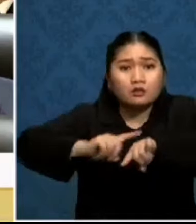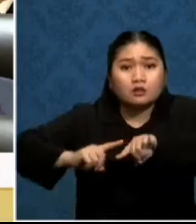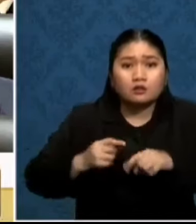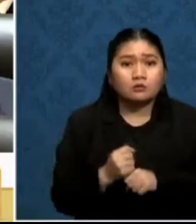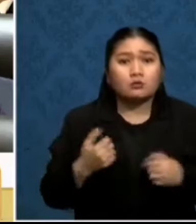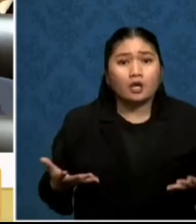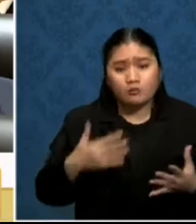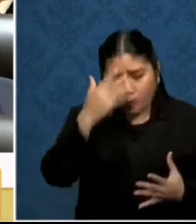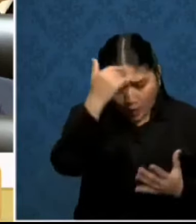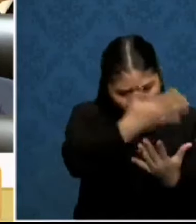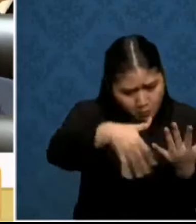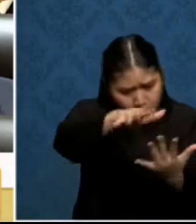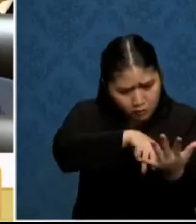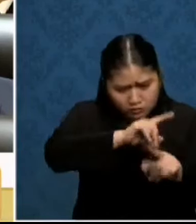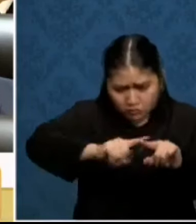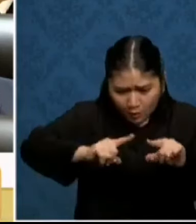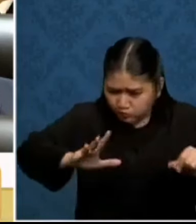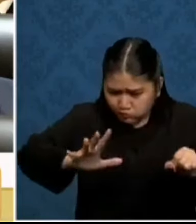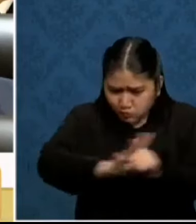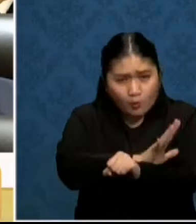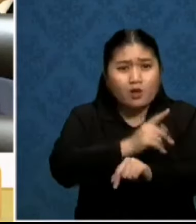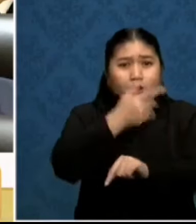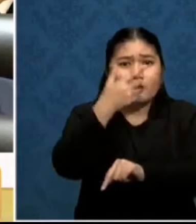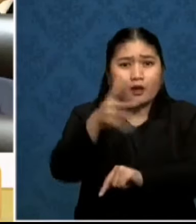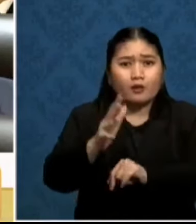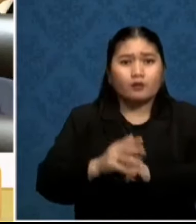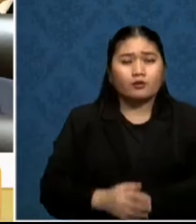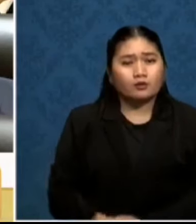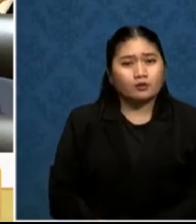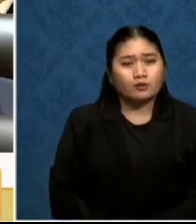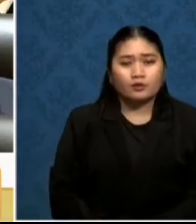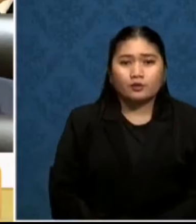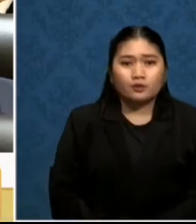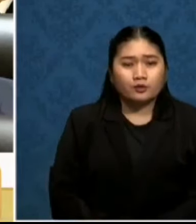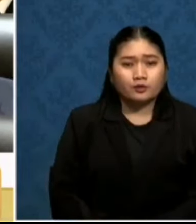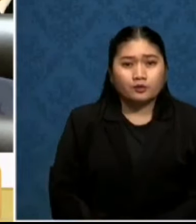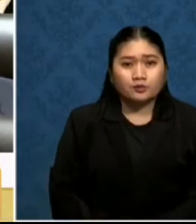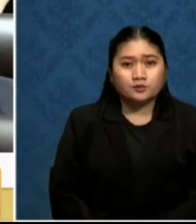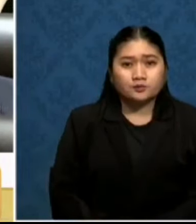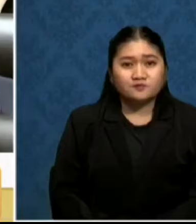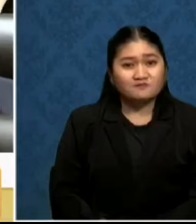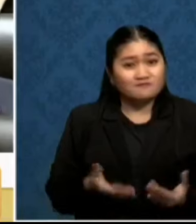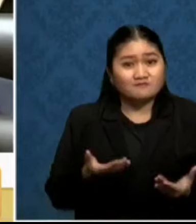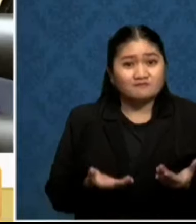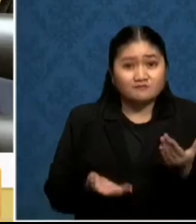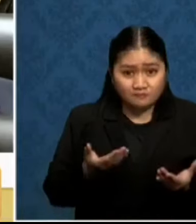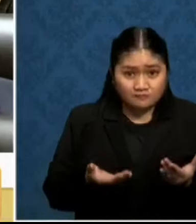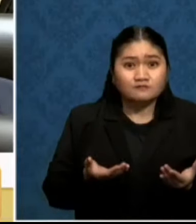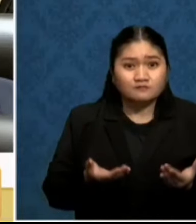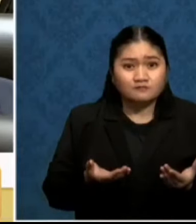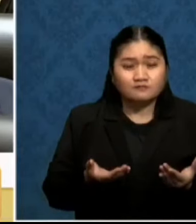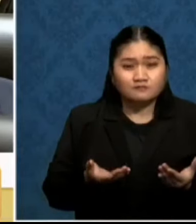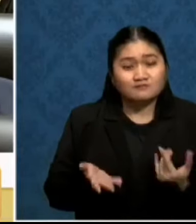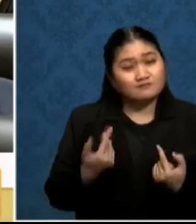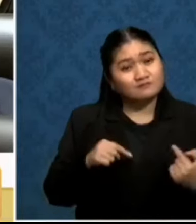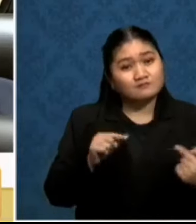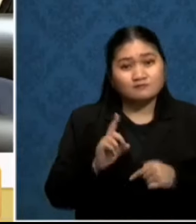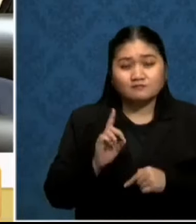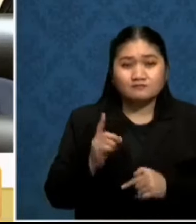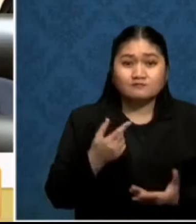เขวางแผนกันมาครบถ้วนสมบูรณ์ทั้งหมดแล้วหรือจะต้องมา